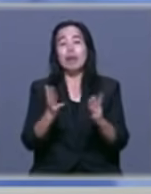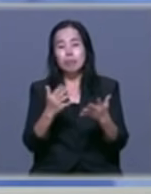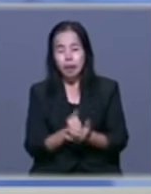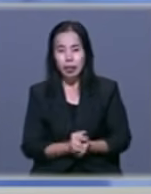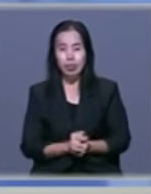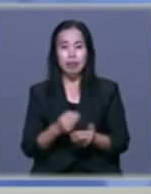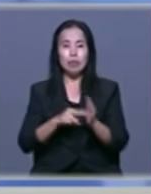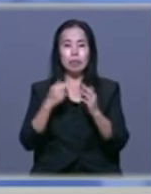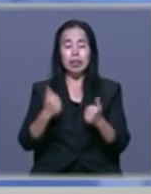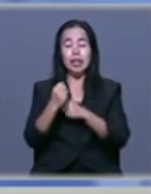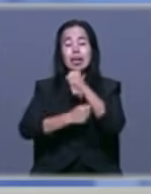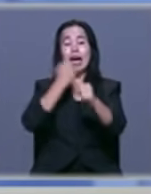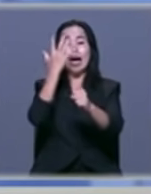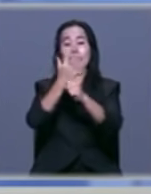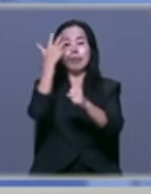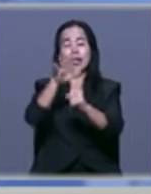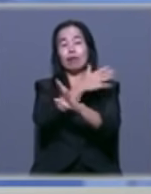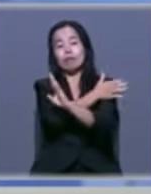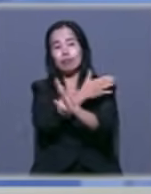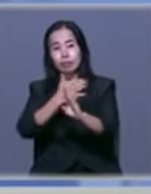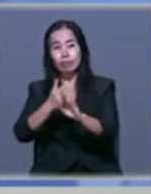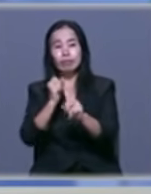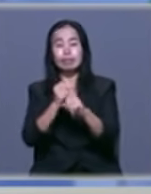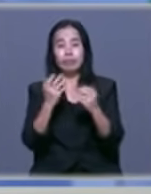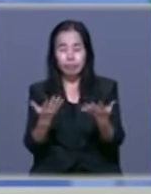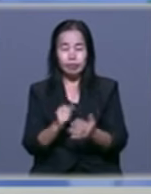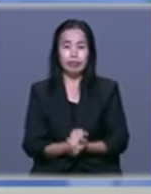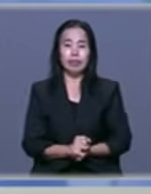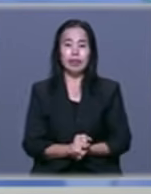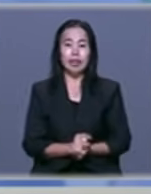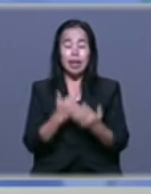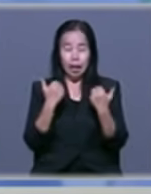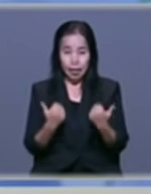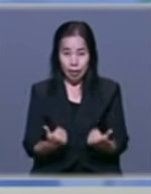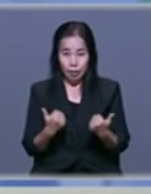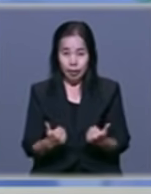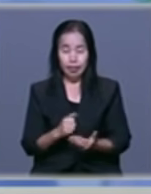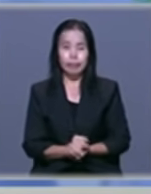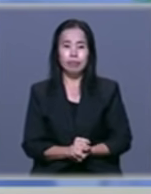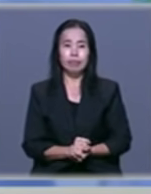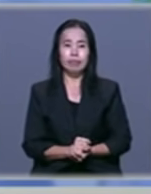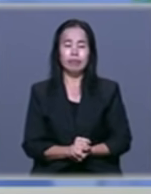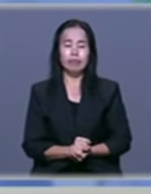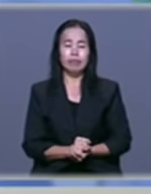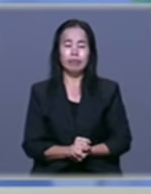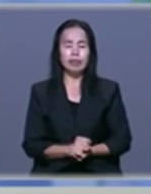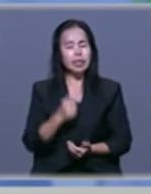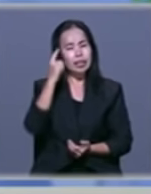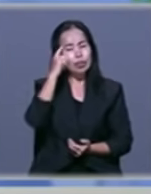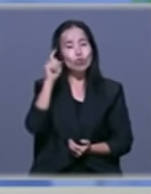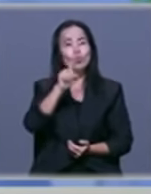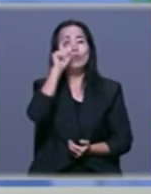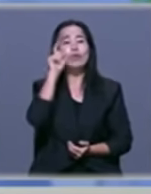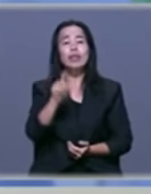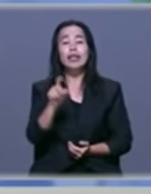ำให้แบบตลอด5ปีก็กลัวกันไปหมดคราวนี้สิ่งที่ต้องตั้งข้อสังเกตอีกอย่างนะฮะใน